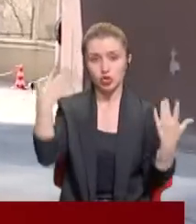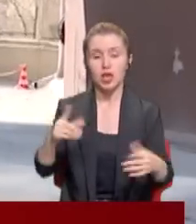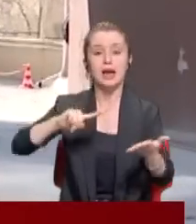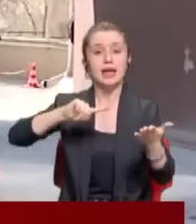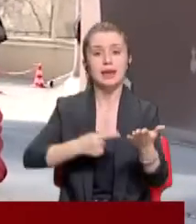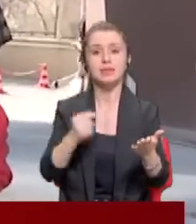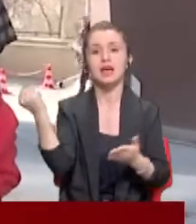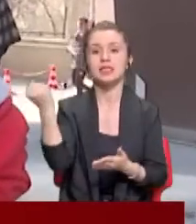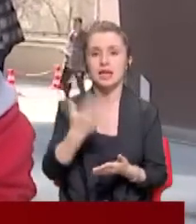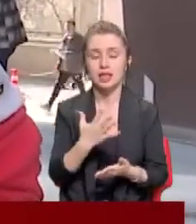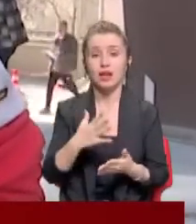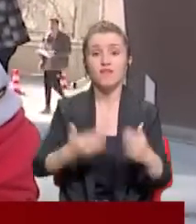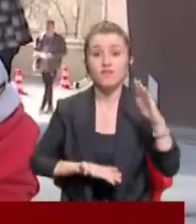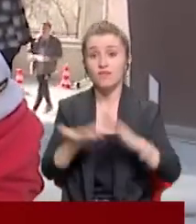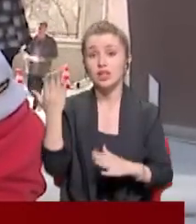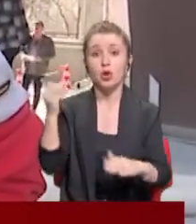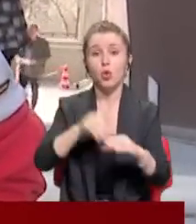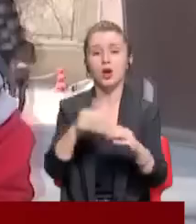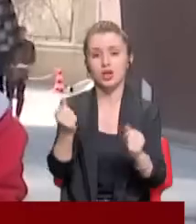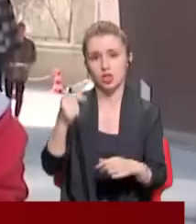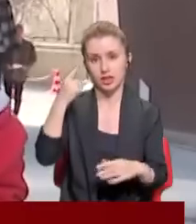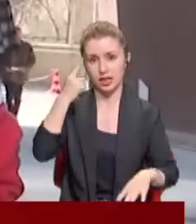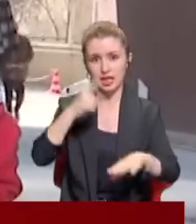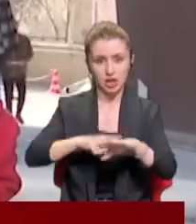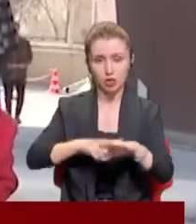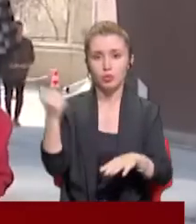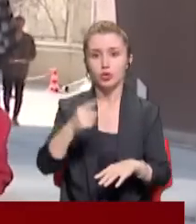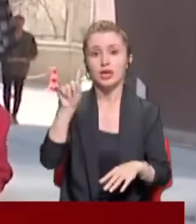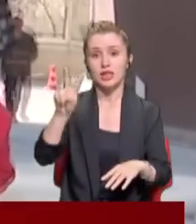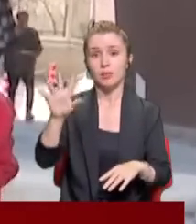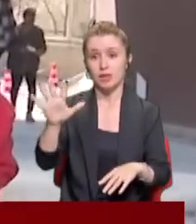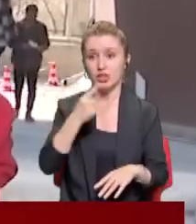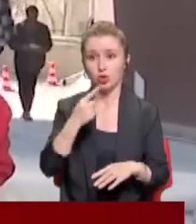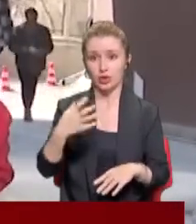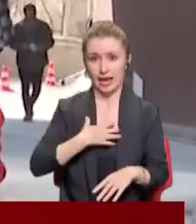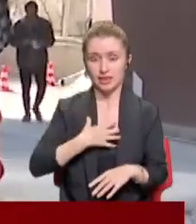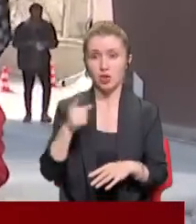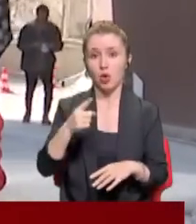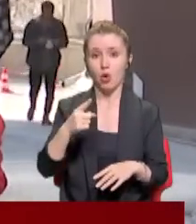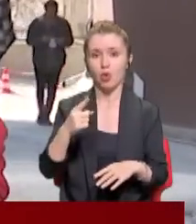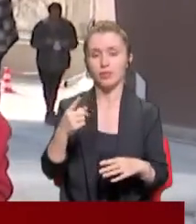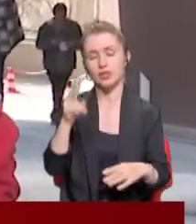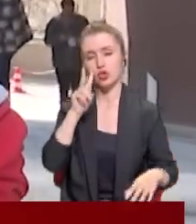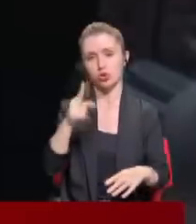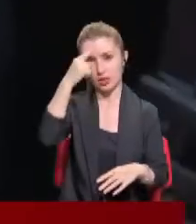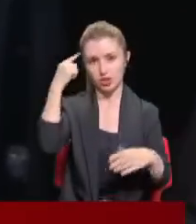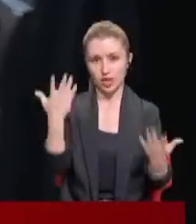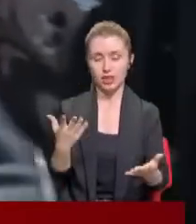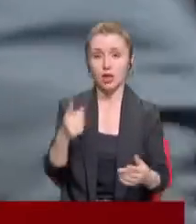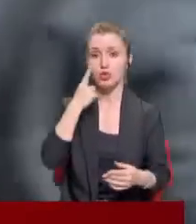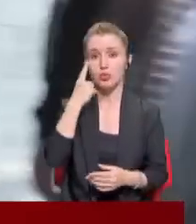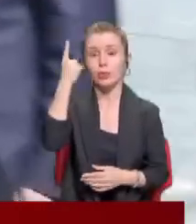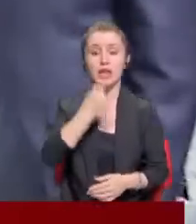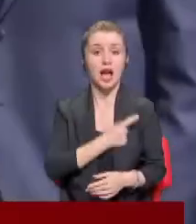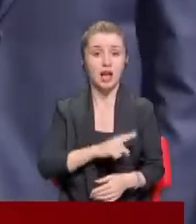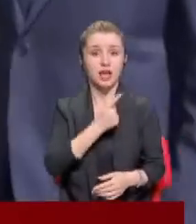imza sayılarından daha fazla oy alacağına inanıyorum. %25 diyordu kendisi. İnşallah o seviyeleri biz görürüz diye düşünüyorum.